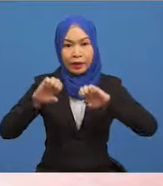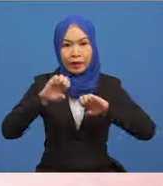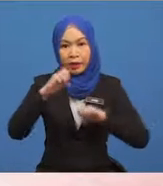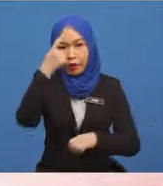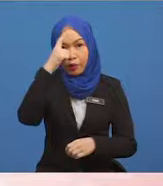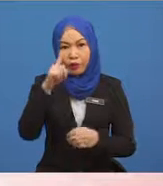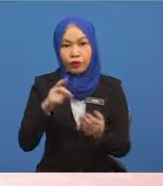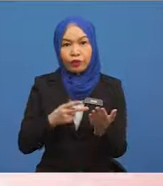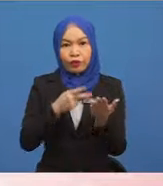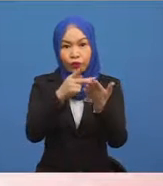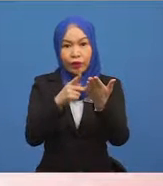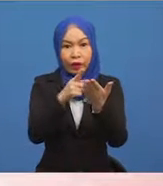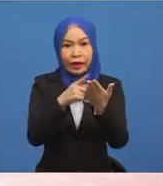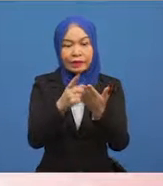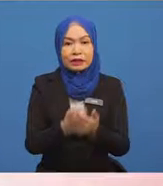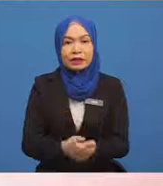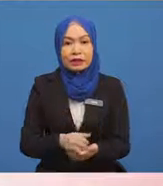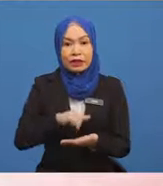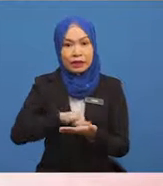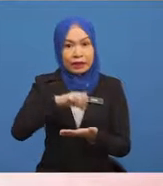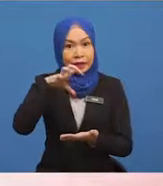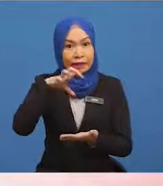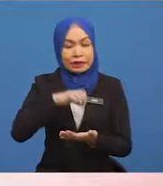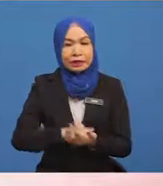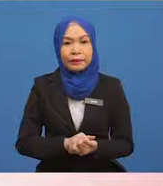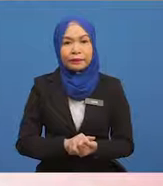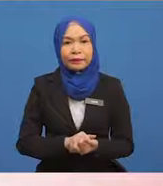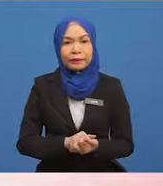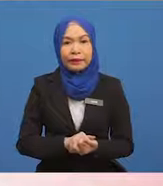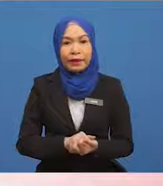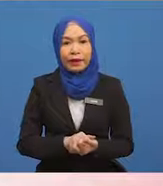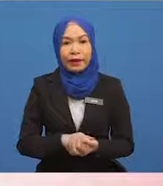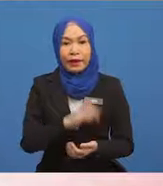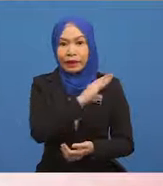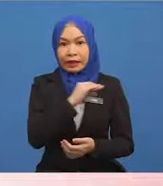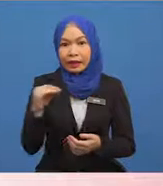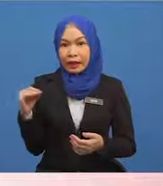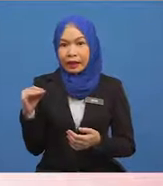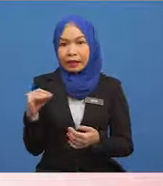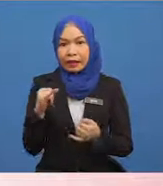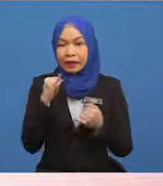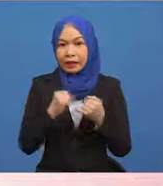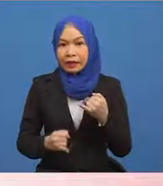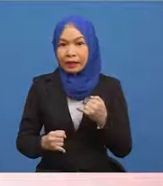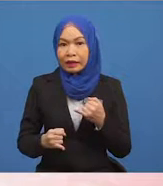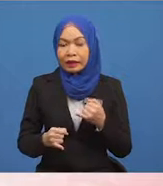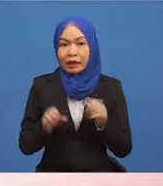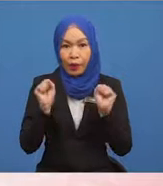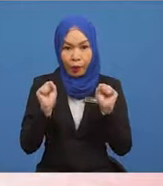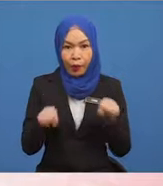mengkaji fermentasi yeast. Akhir sekali, anda seharusnya berupaya